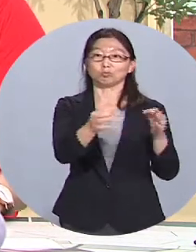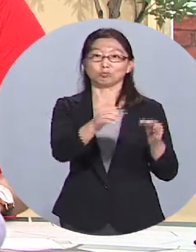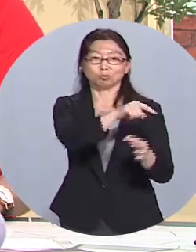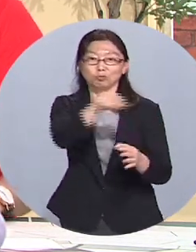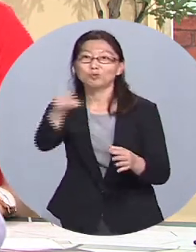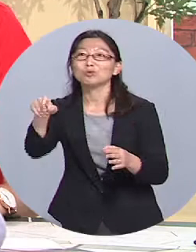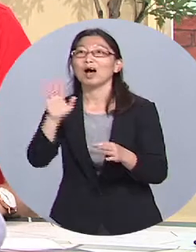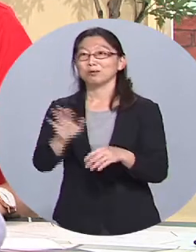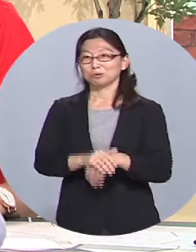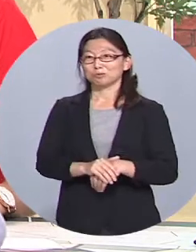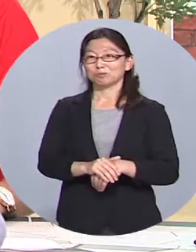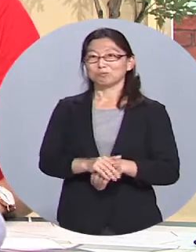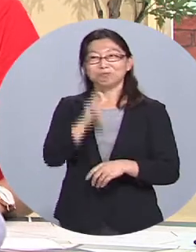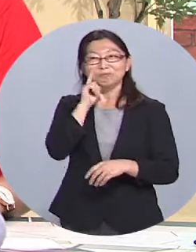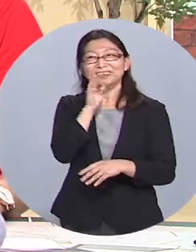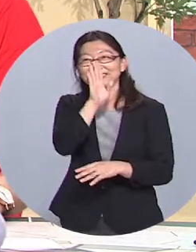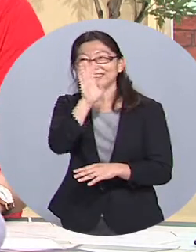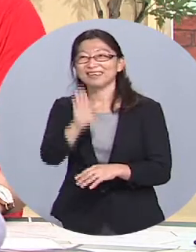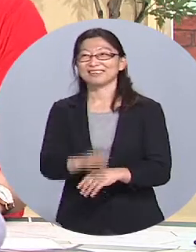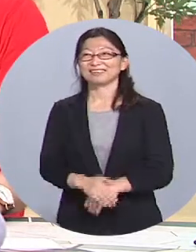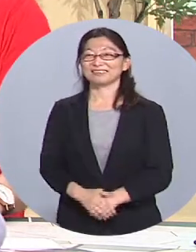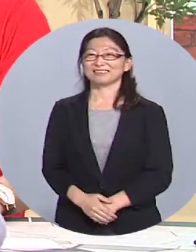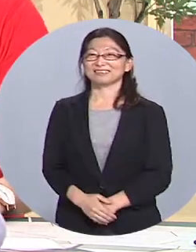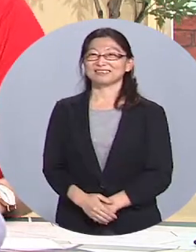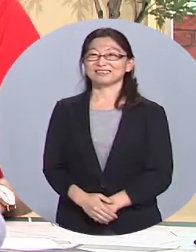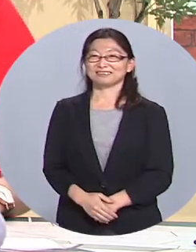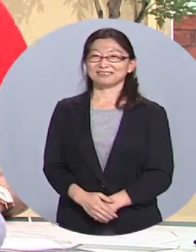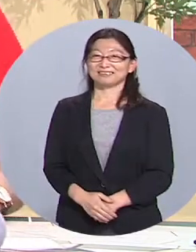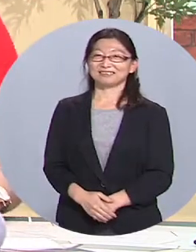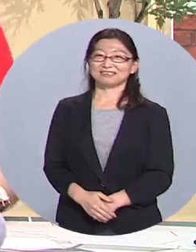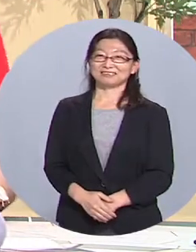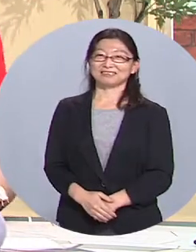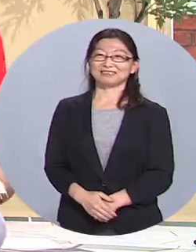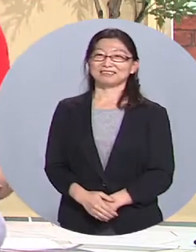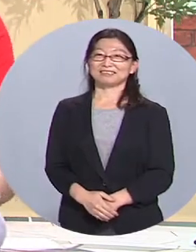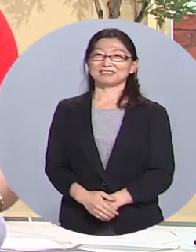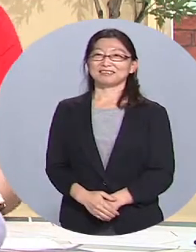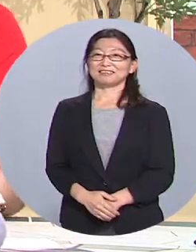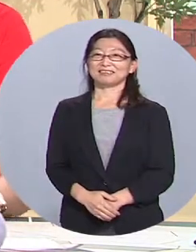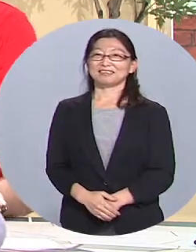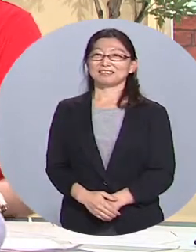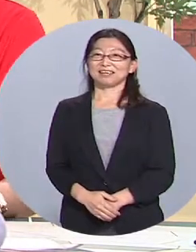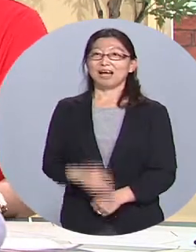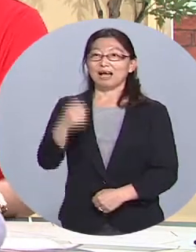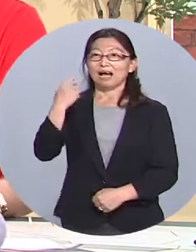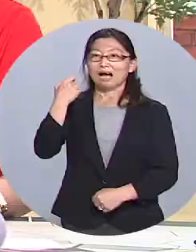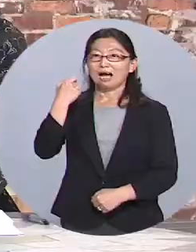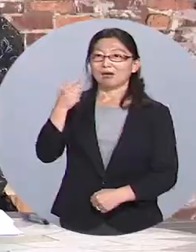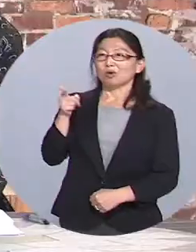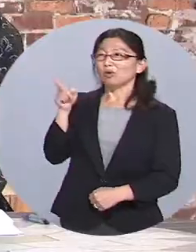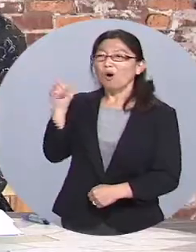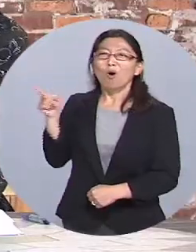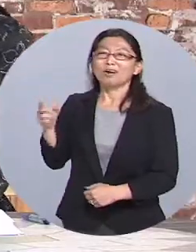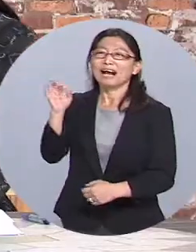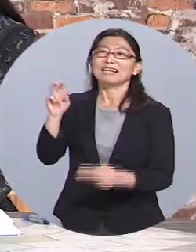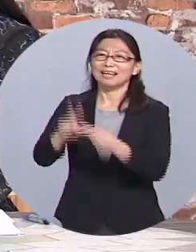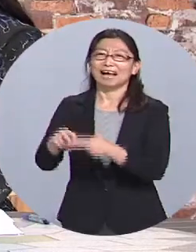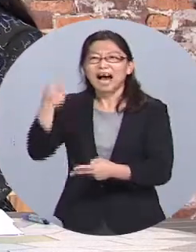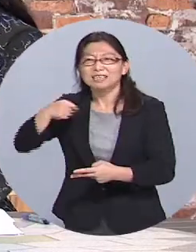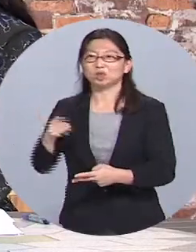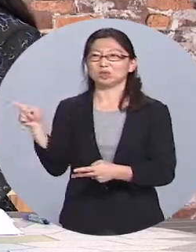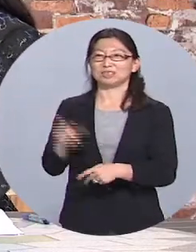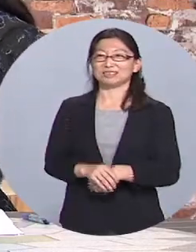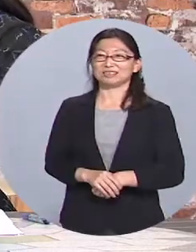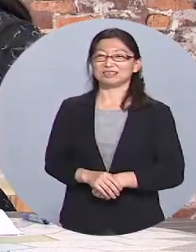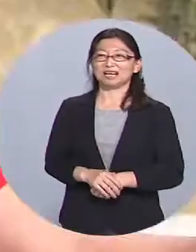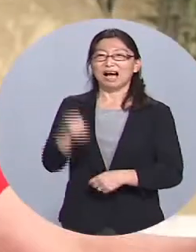などもぜひしてみてください。 ただね、松井さん VTR 見ながらね、よく言ってたと思うんですけど、 熱い。 熱い男。 ちょっと